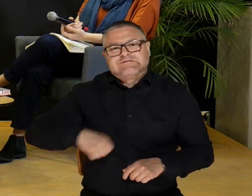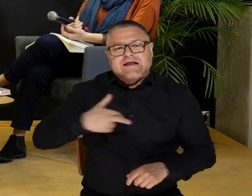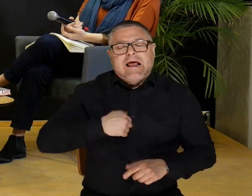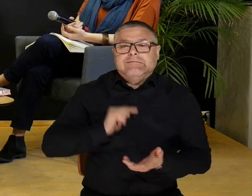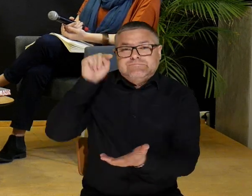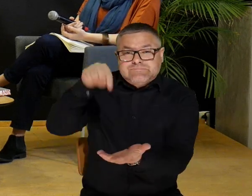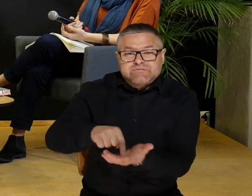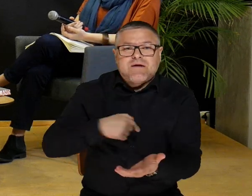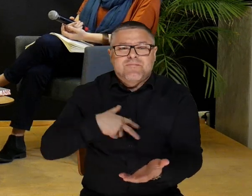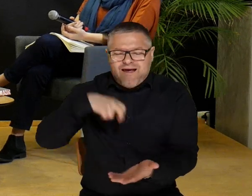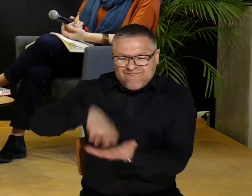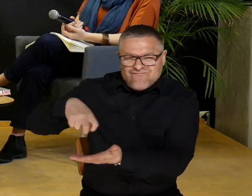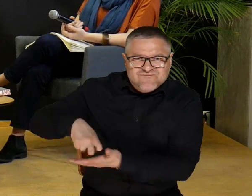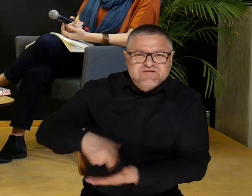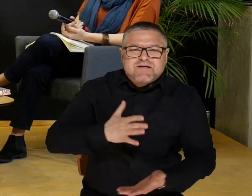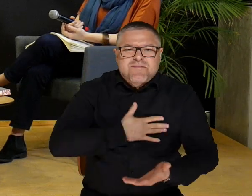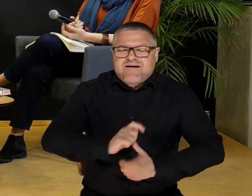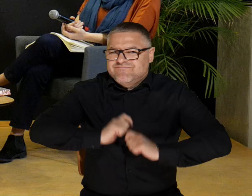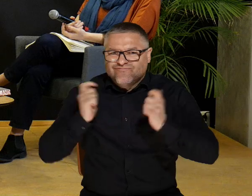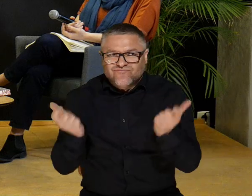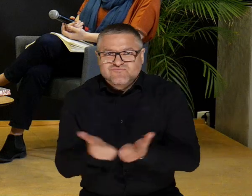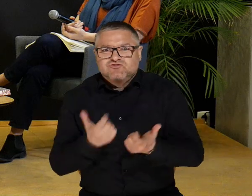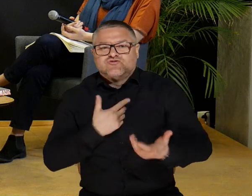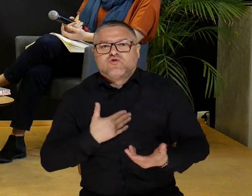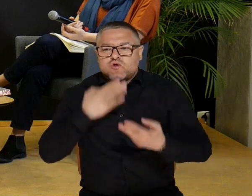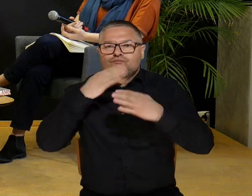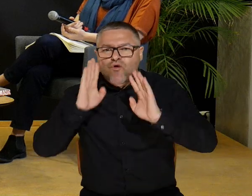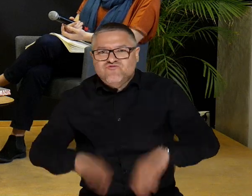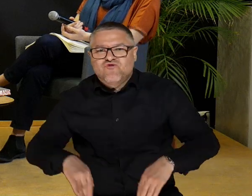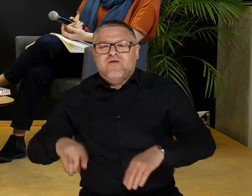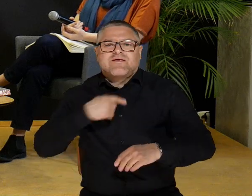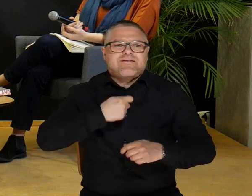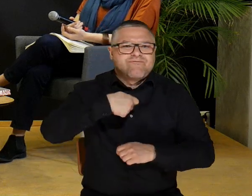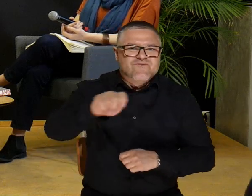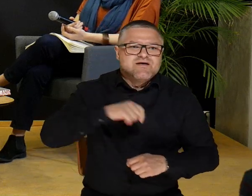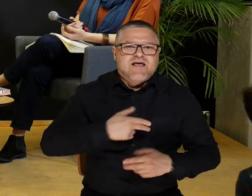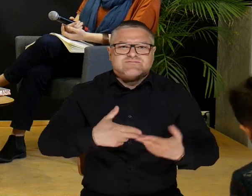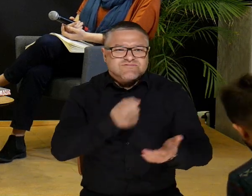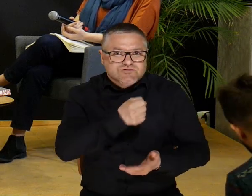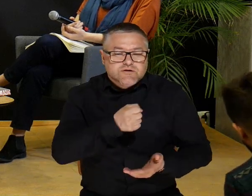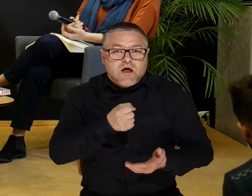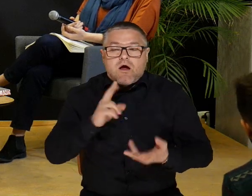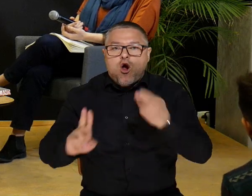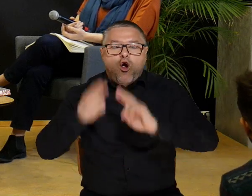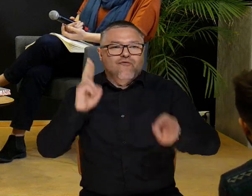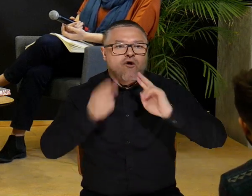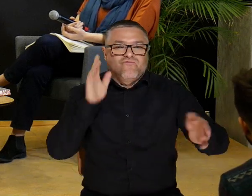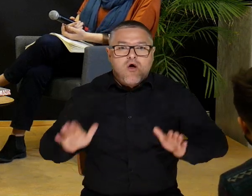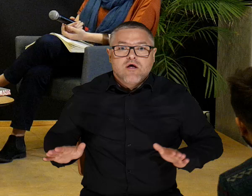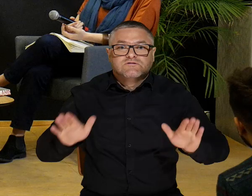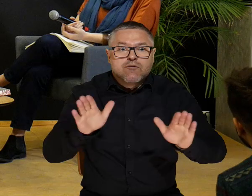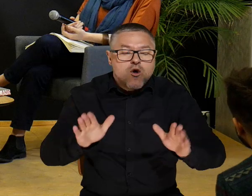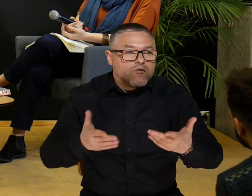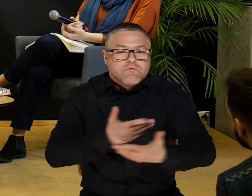miałam wizy i akredytacje dziennikarskie, wszystko. No i odwołano lot oczywiście i zostałam, tak